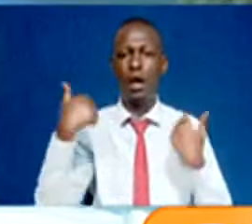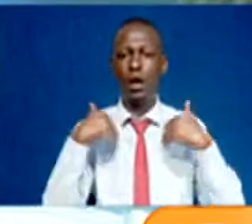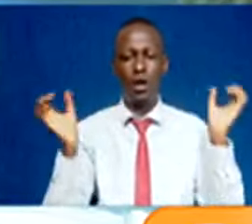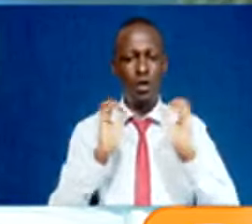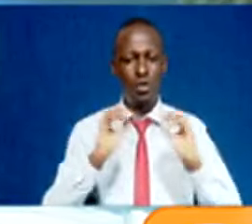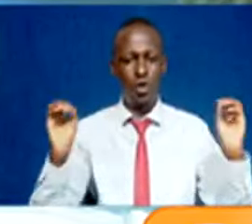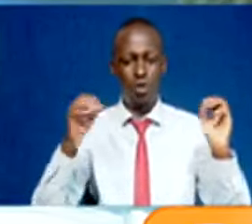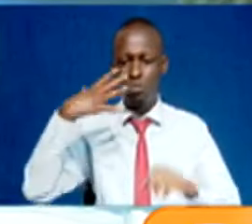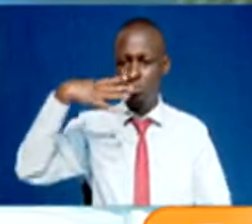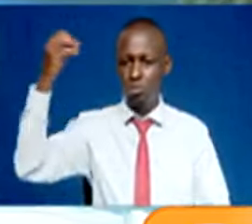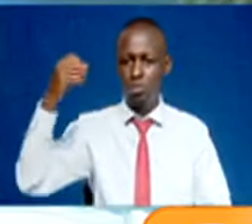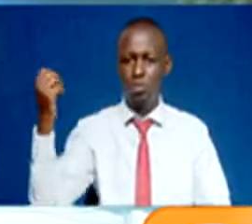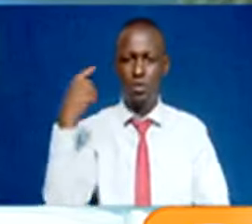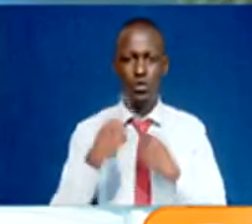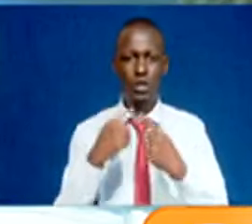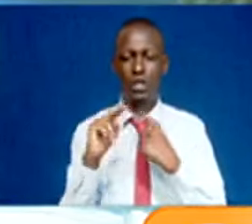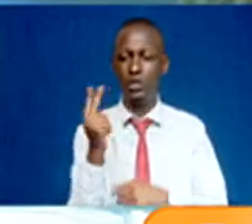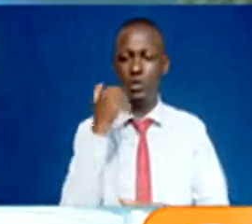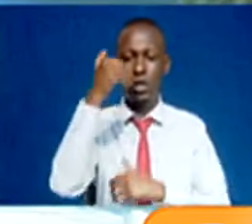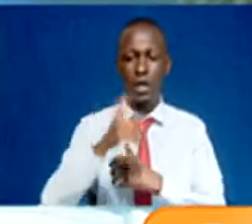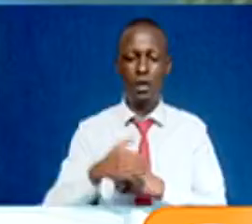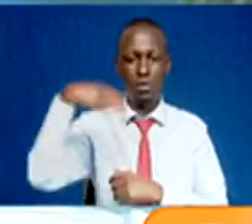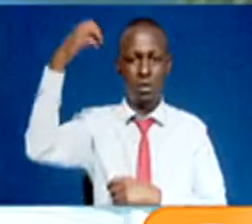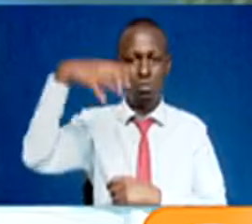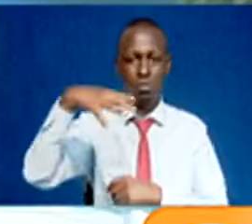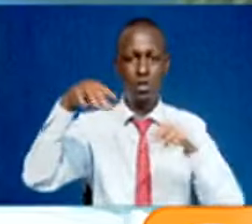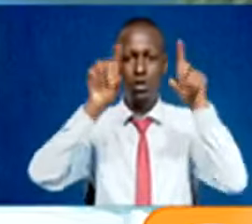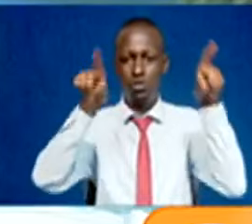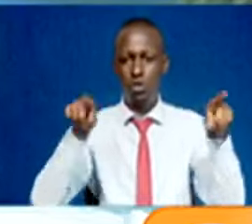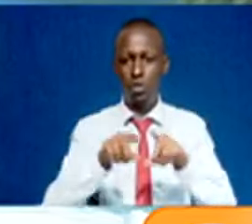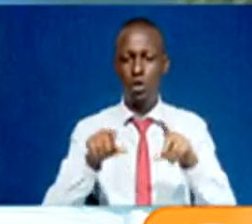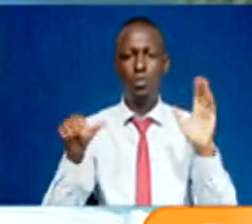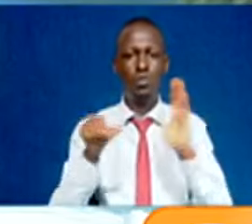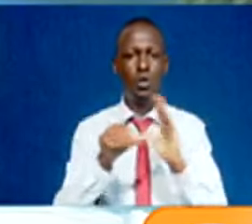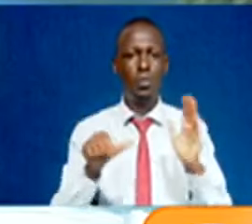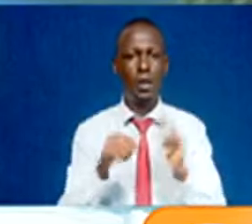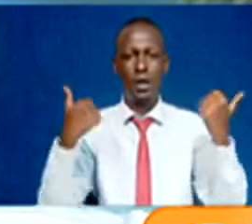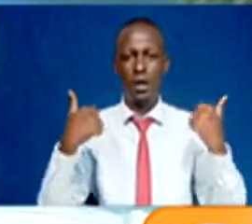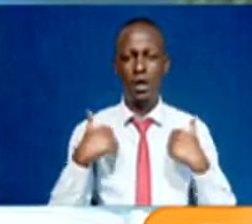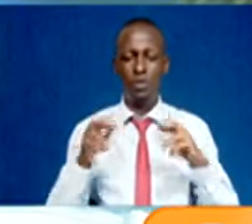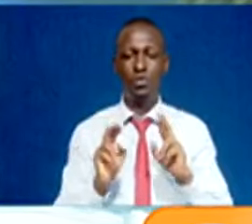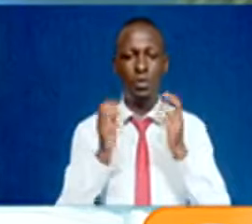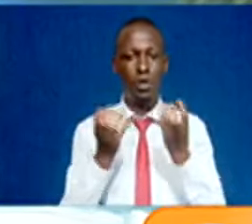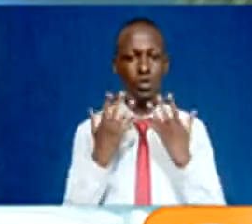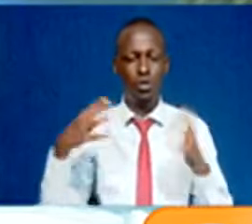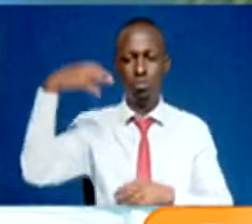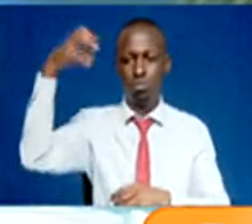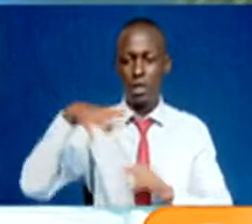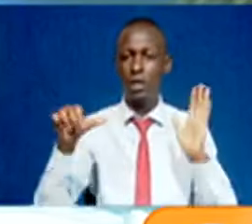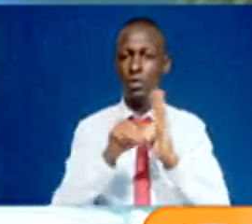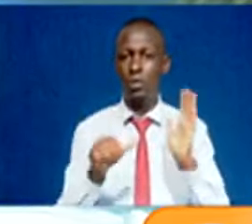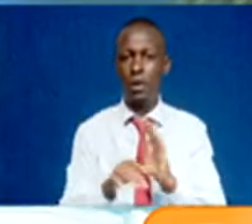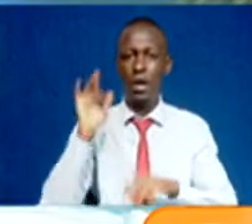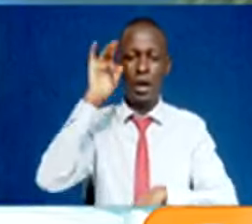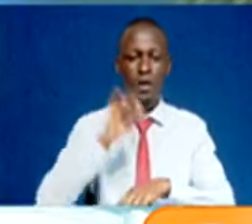kimegubikwa na giza kwa miaka miwili sasa baada ya transformer kuharibika. Na kama anavyotuarifu Crispin Otieno, ukosefu wa umeme umetatiza shughuli